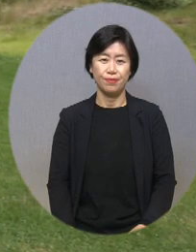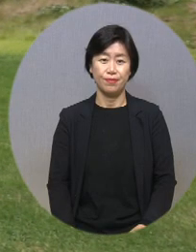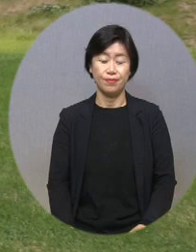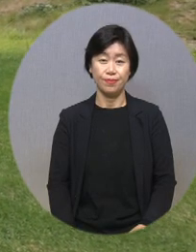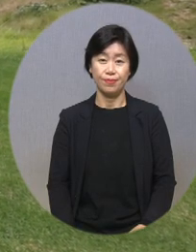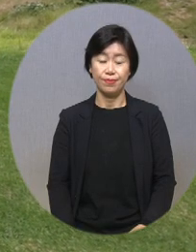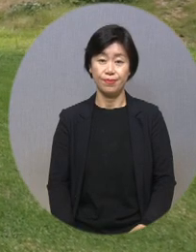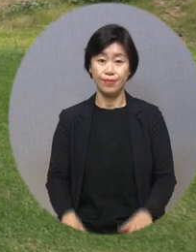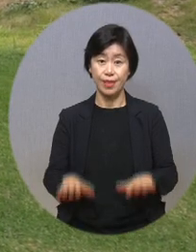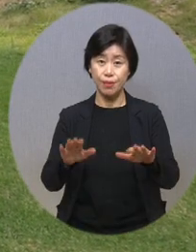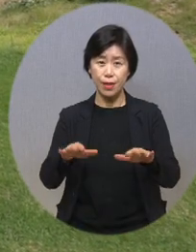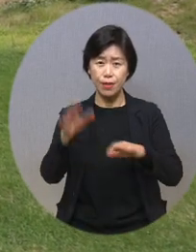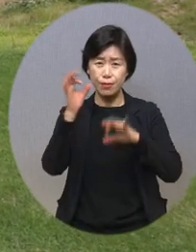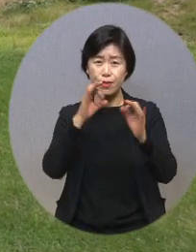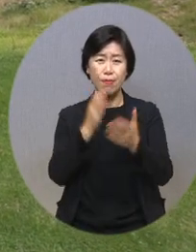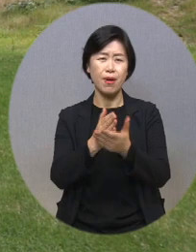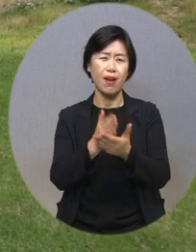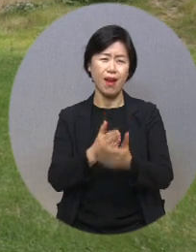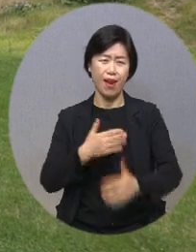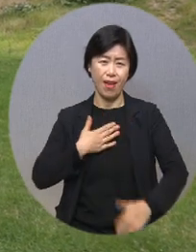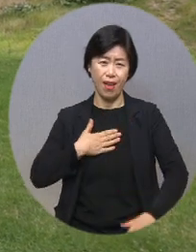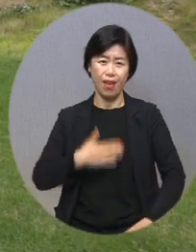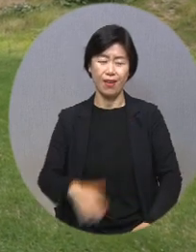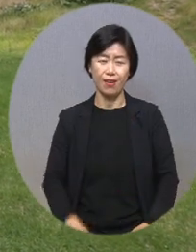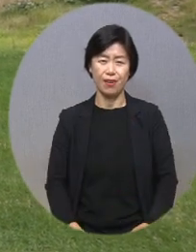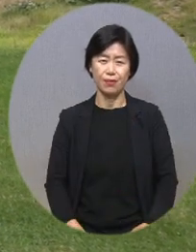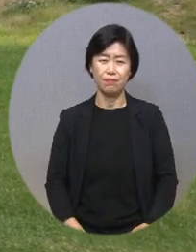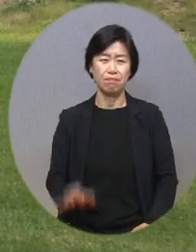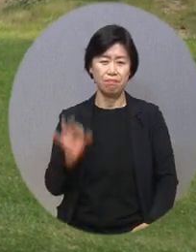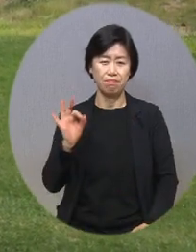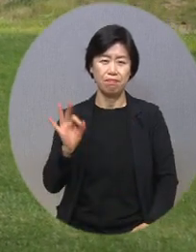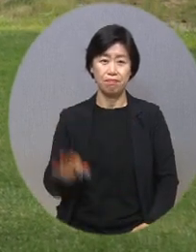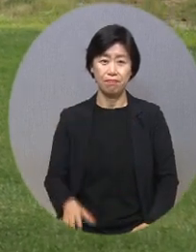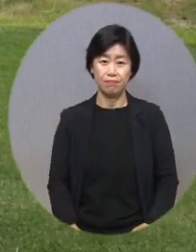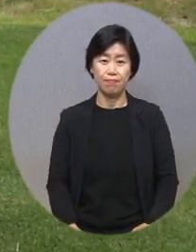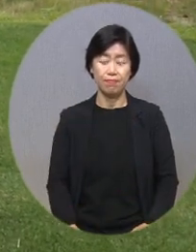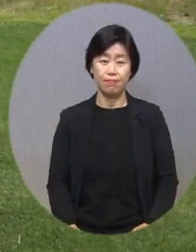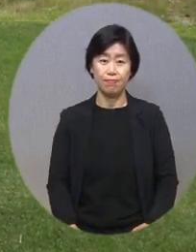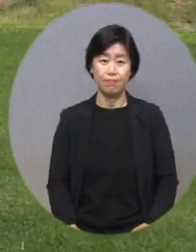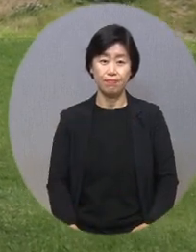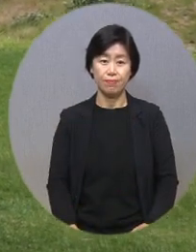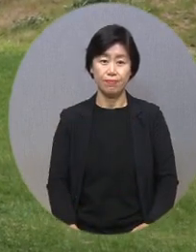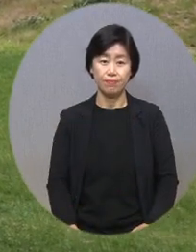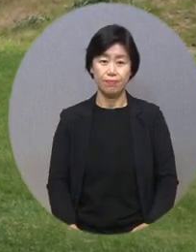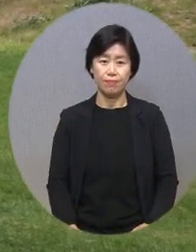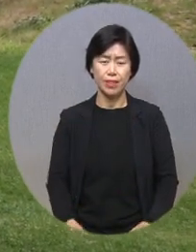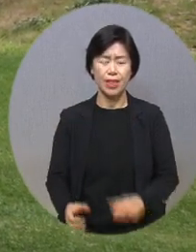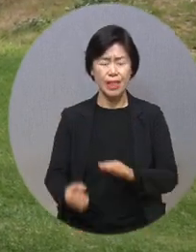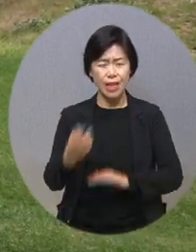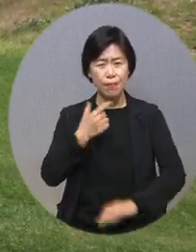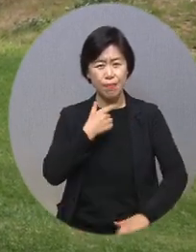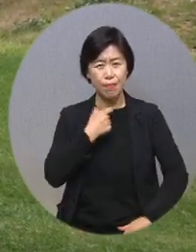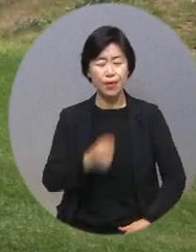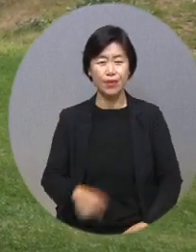그래, 이번엔 먹지 말자, 진짜. 그래, 나도 먹지 말자. 야, 한올은 이겨야 될 거 아니야. 알겠어.